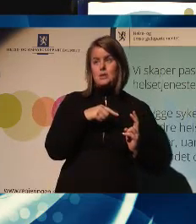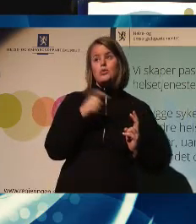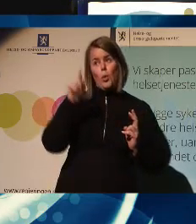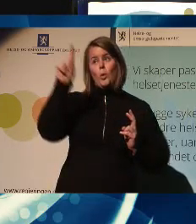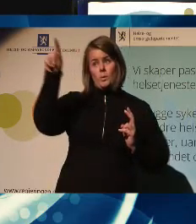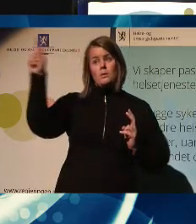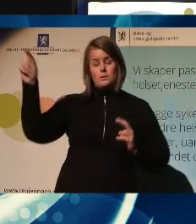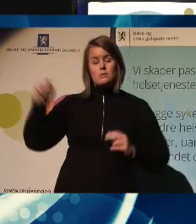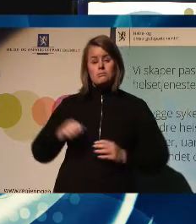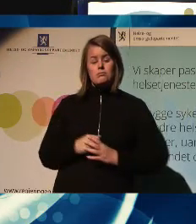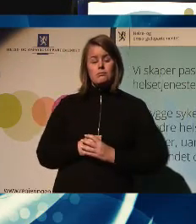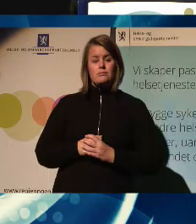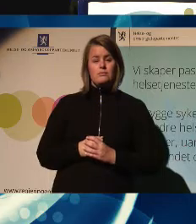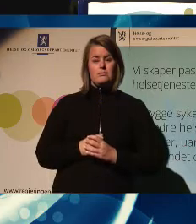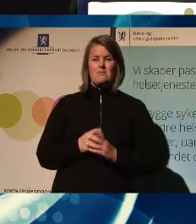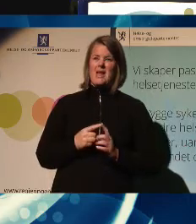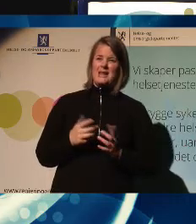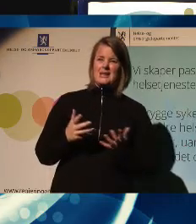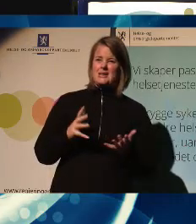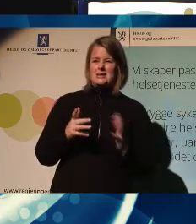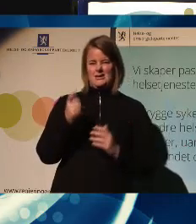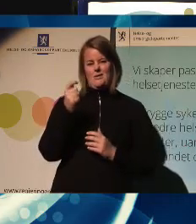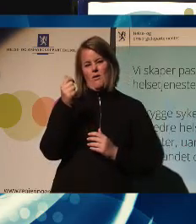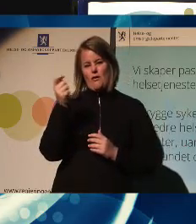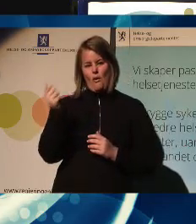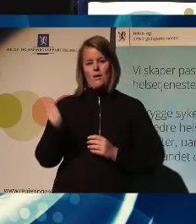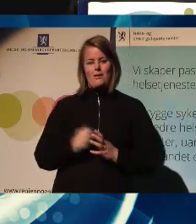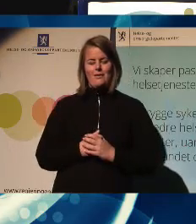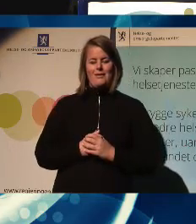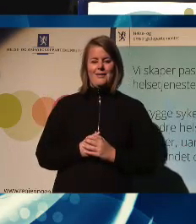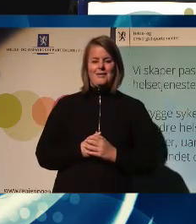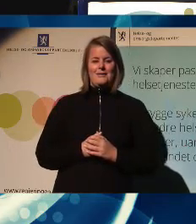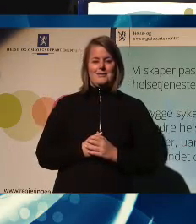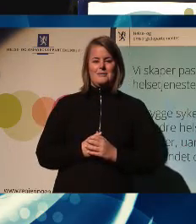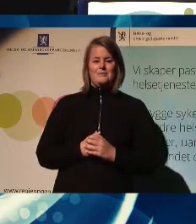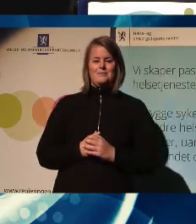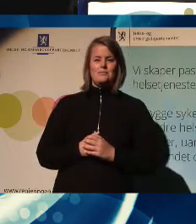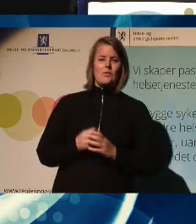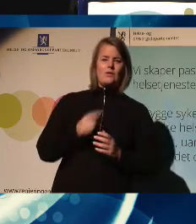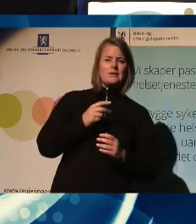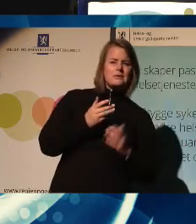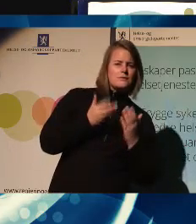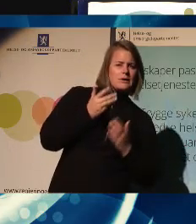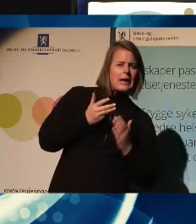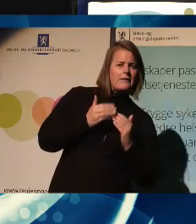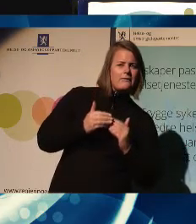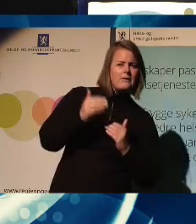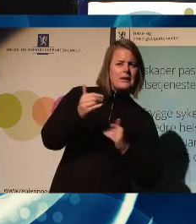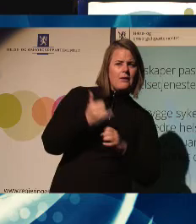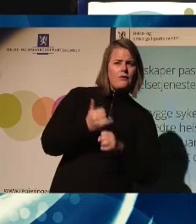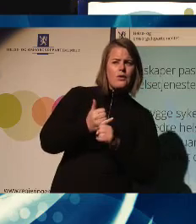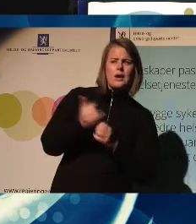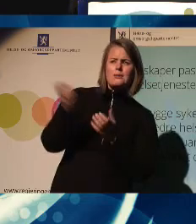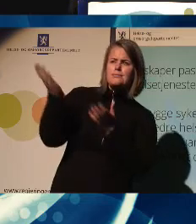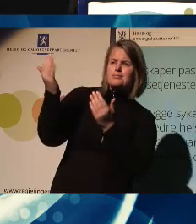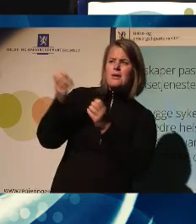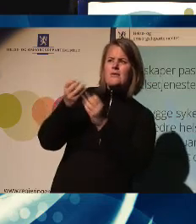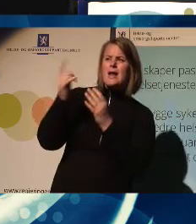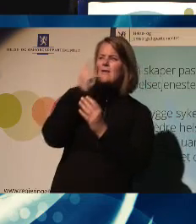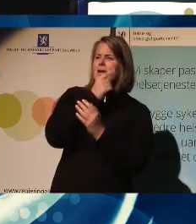gjør. Men ikke så veldig mange ennå. Så der ser vi litt på muligheten for hvordan vi kan øke det. Kanskje vi skal ut i